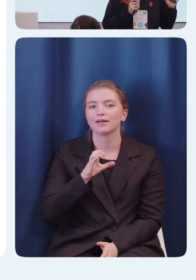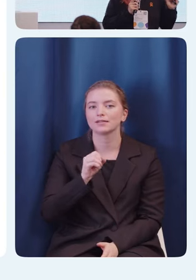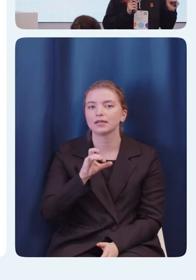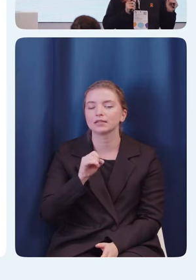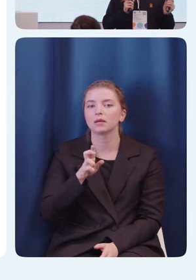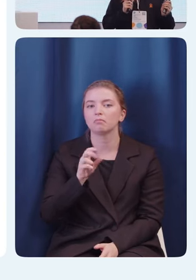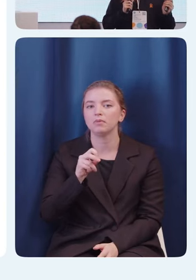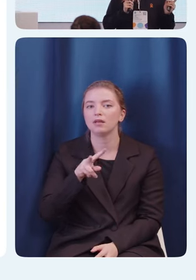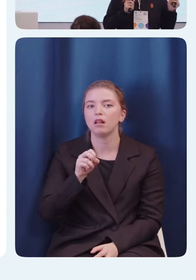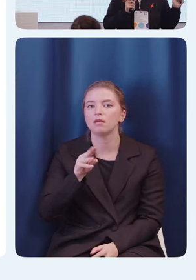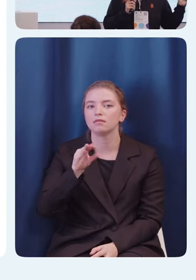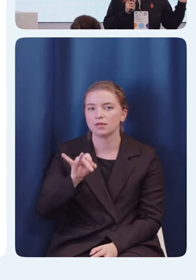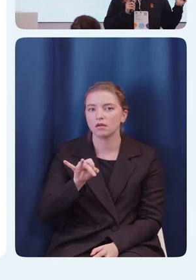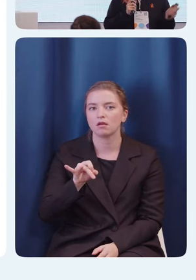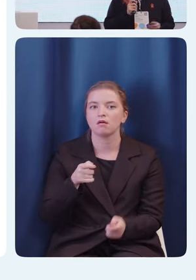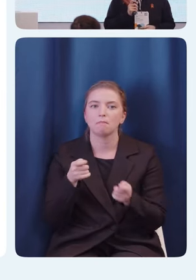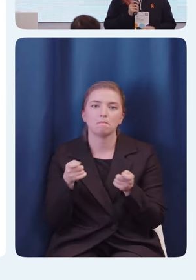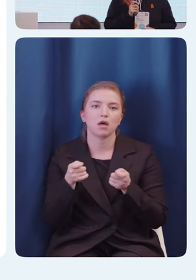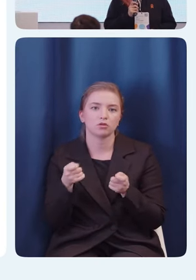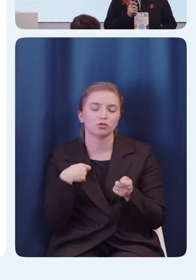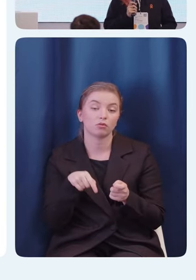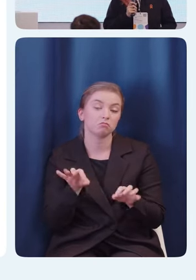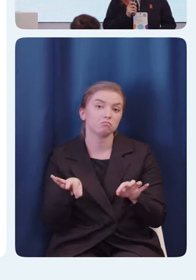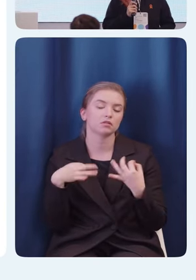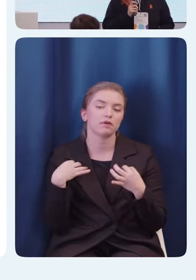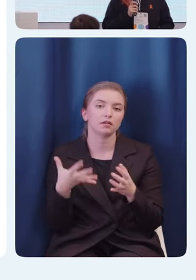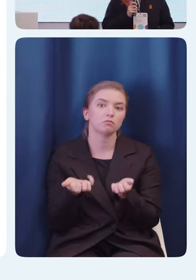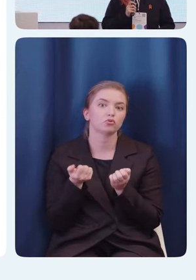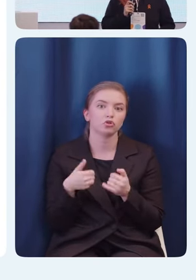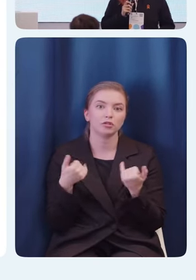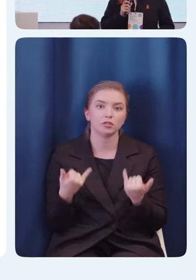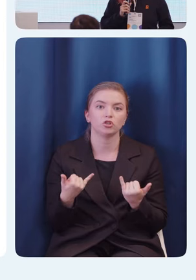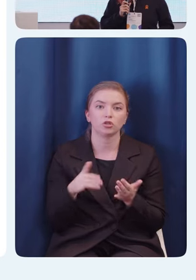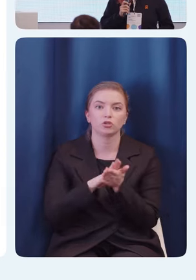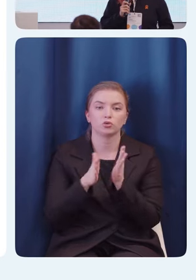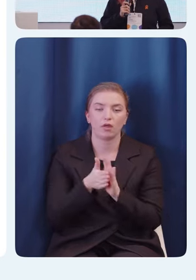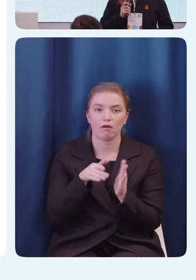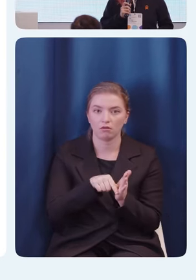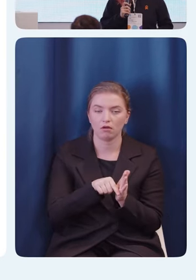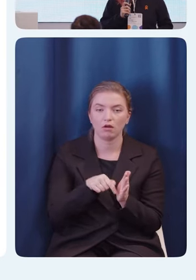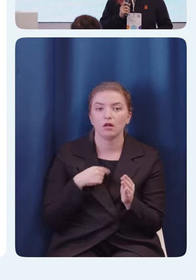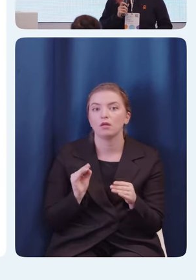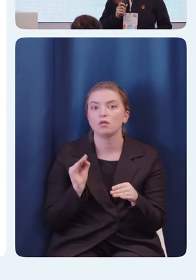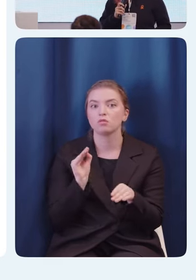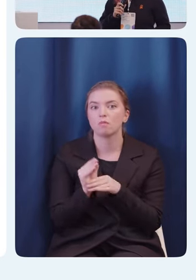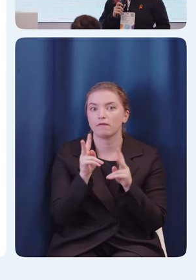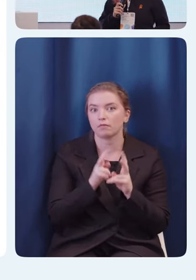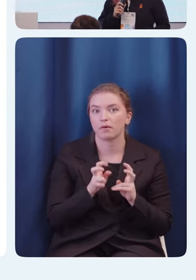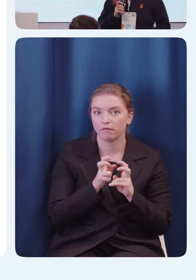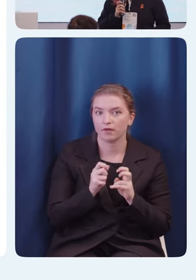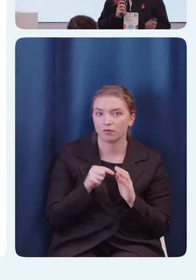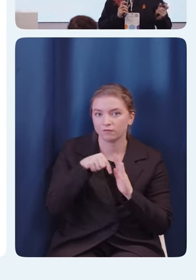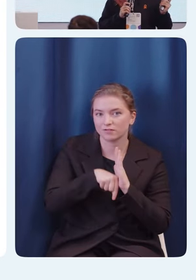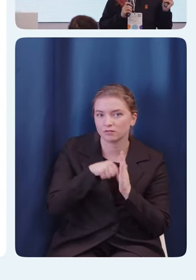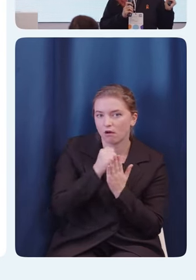позволяет получить текущее состояние «включен ли скринридер» и добавить проверку в метод «скрывающий кнопки».